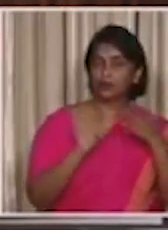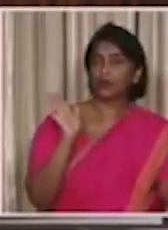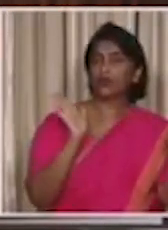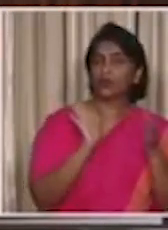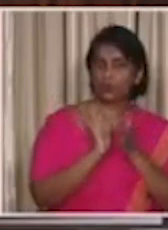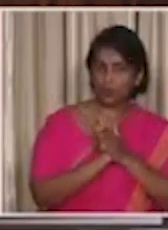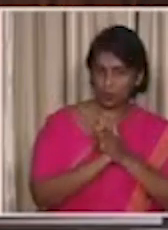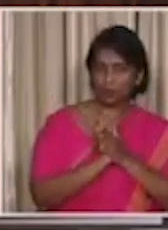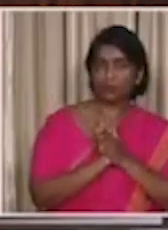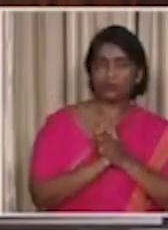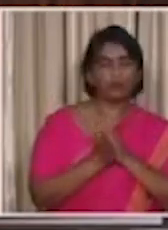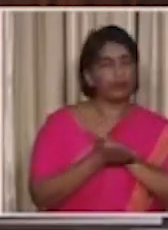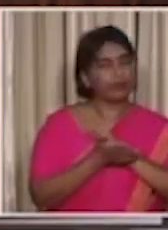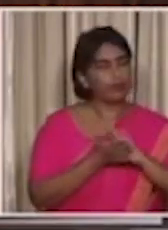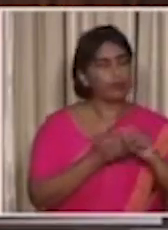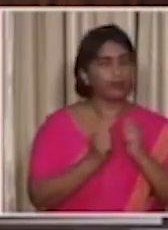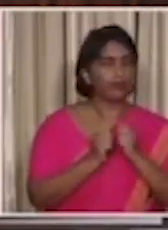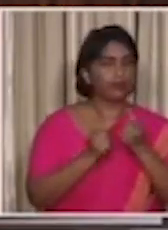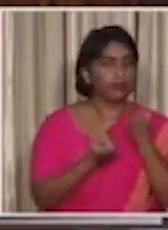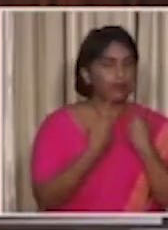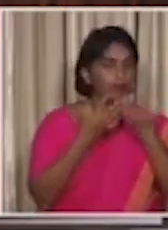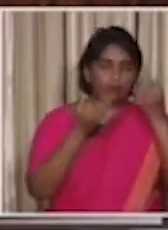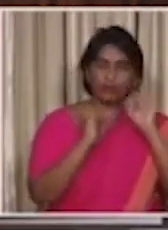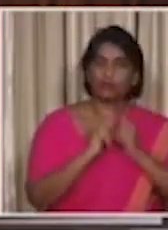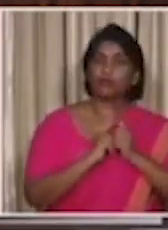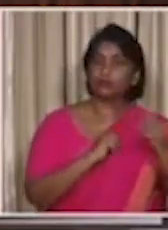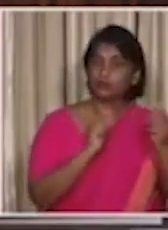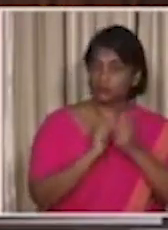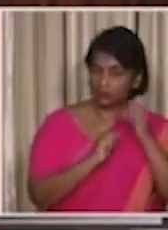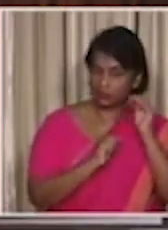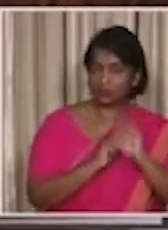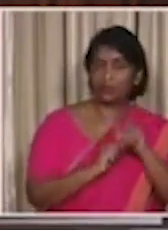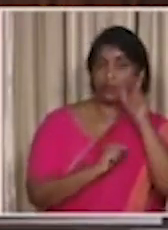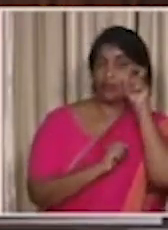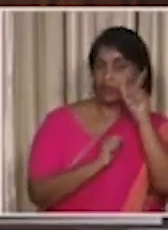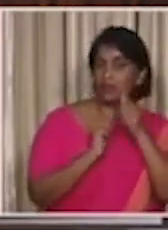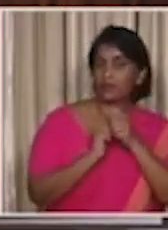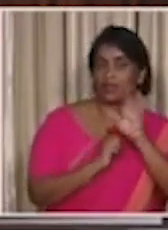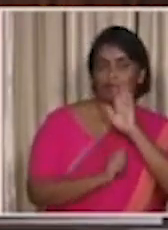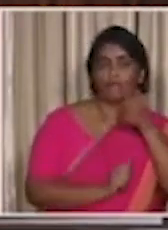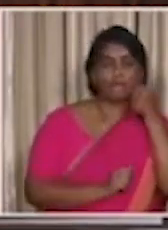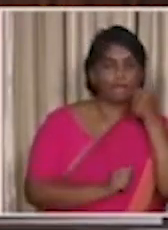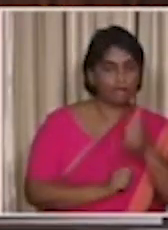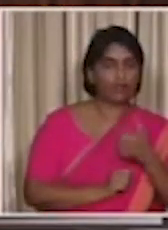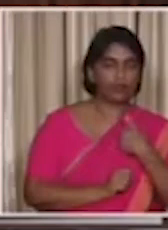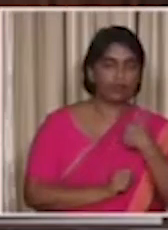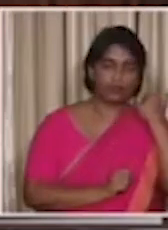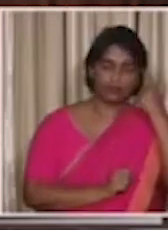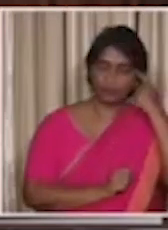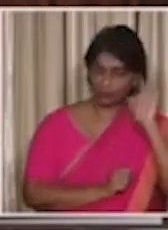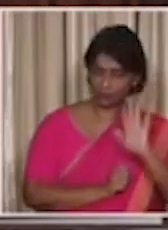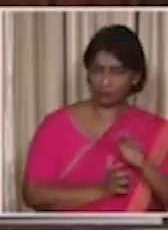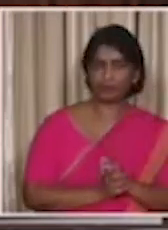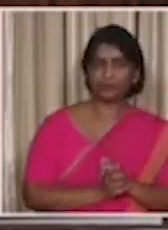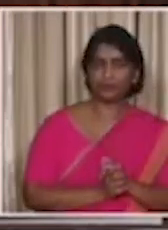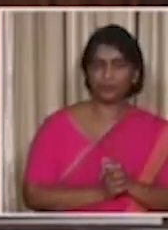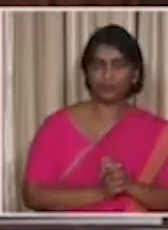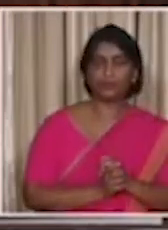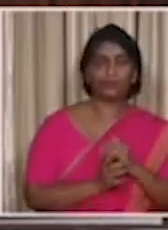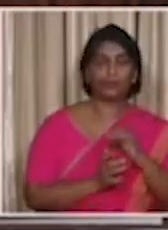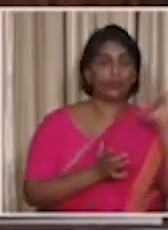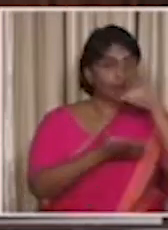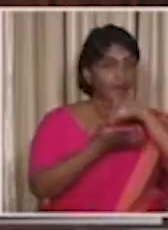වී සාමූහික ස්වයං නියාමන ක්‍රමවේදයක් ගැන සැලකිලිමත් වීම වැදගත් යයි මම කල්පනා කරනවා.